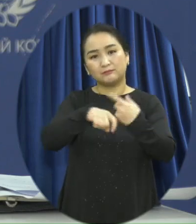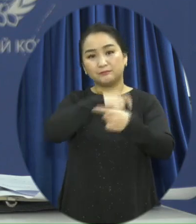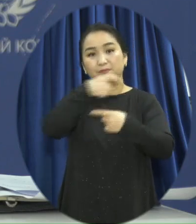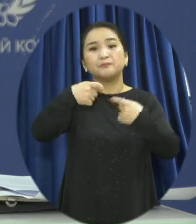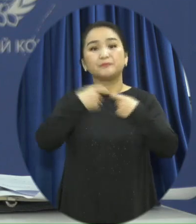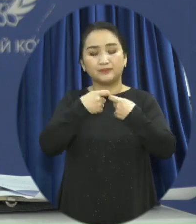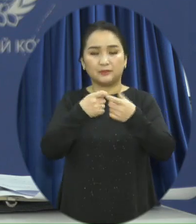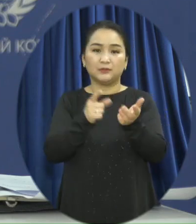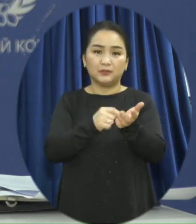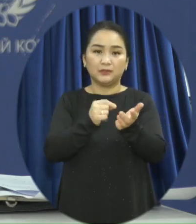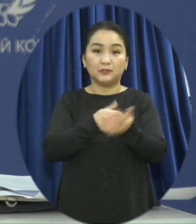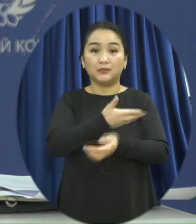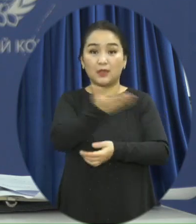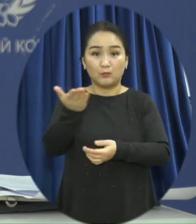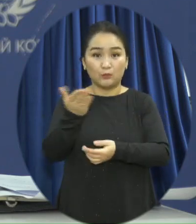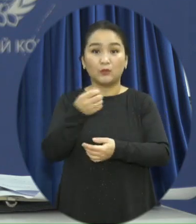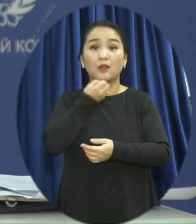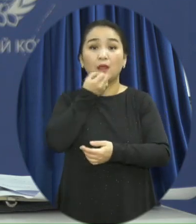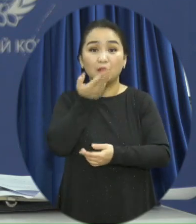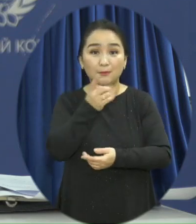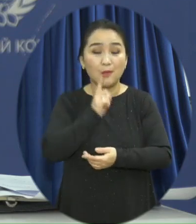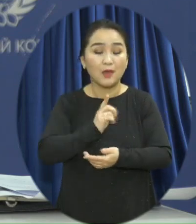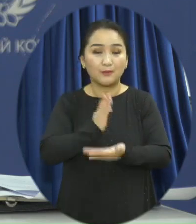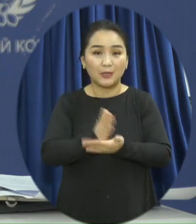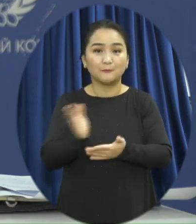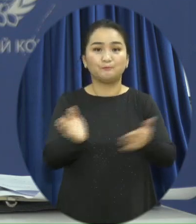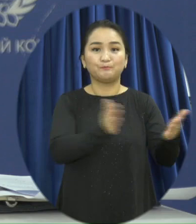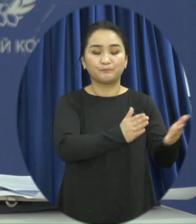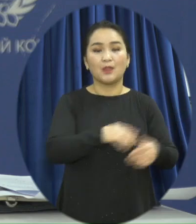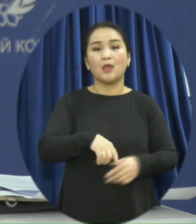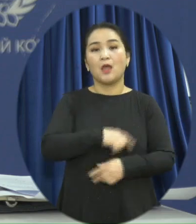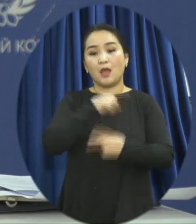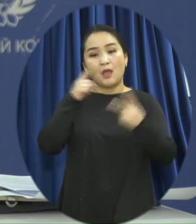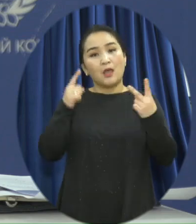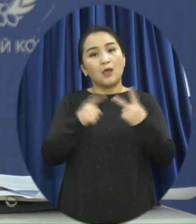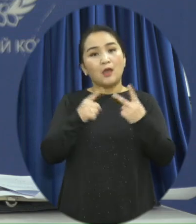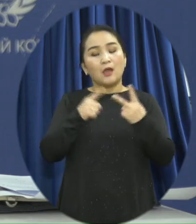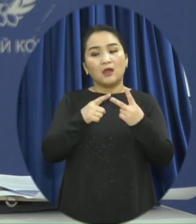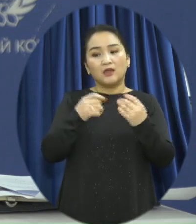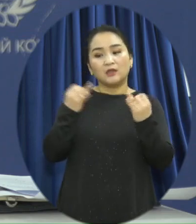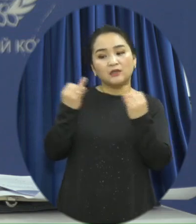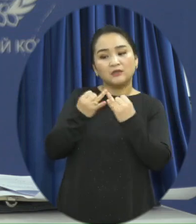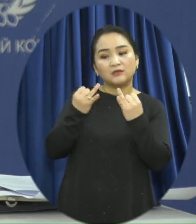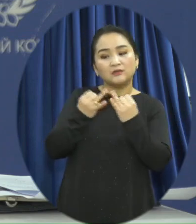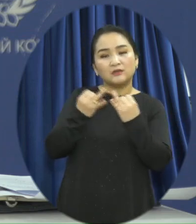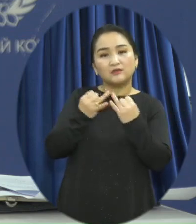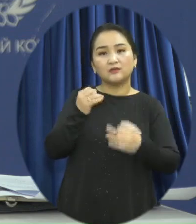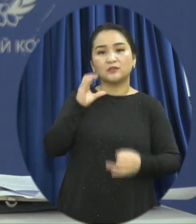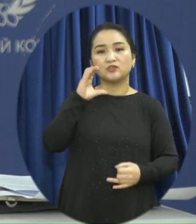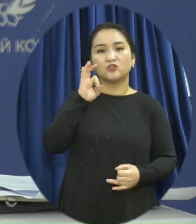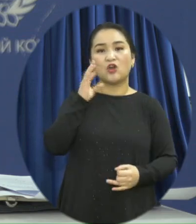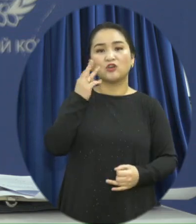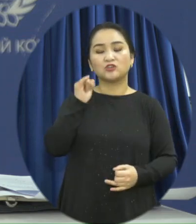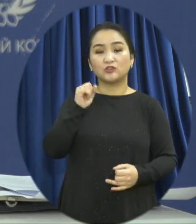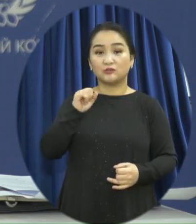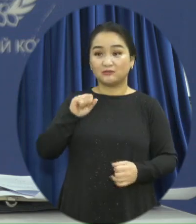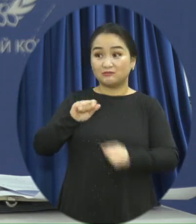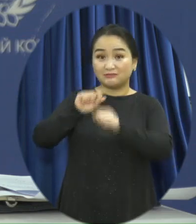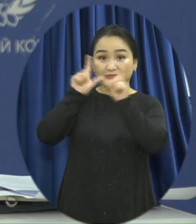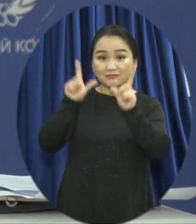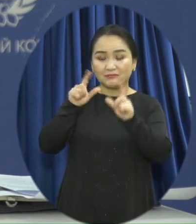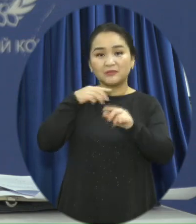бас дамжуулъя. За нөгөө талаар би нэг сошиаллар яваад байгаа зүйл дээр бас тайлбар өгье гэж бодож байна. Вакцин